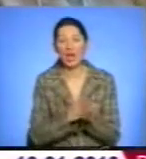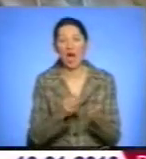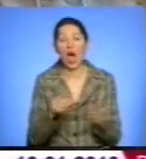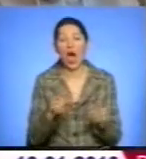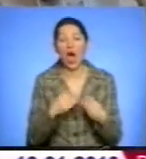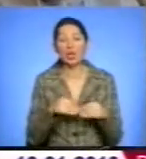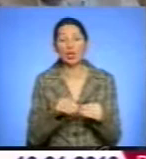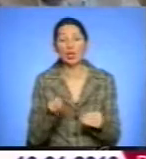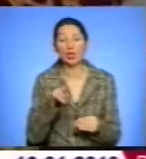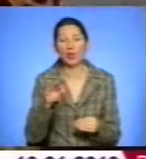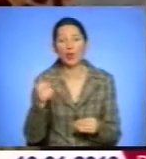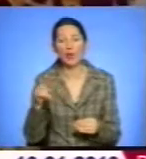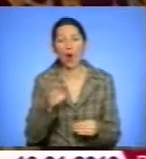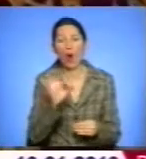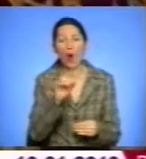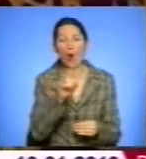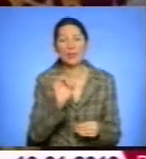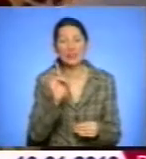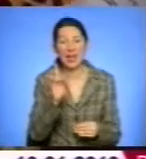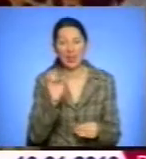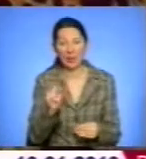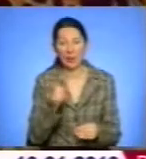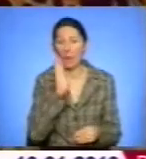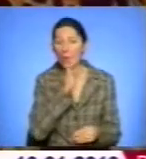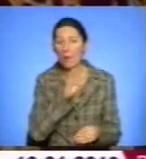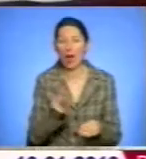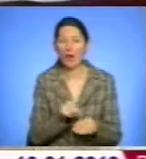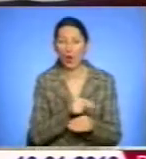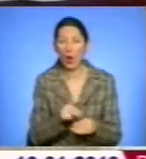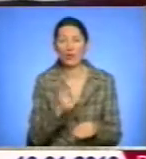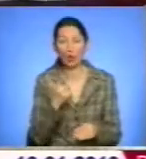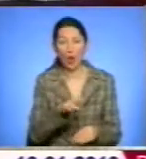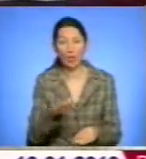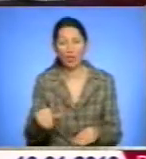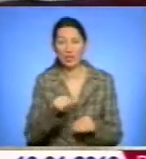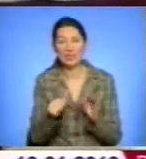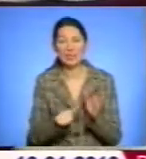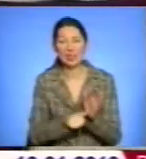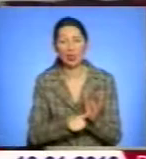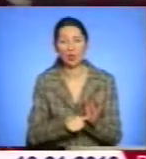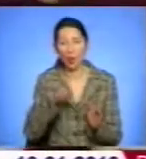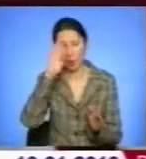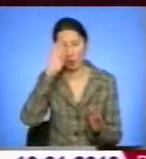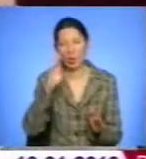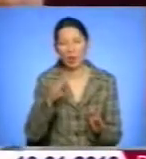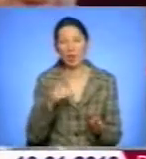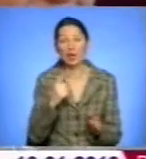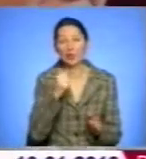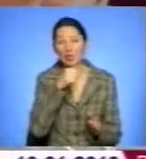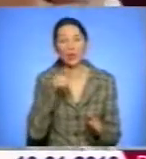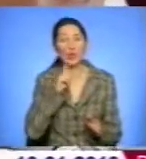Озерної Зборівського району. Мама Катерина виховує 3 діток – 16-річного Михайла, на рік молодшу Андріану